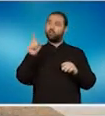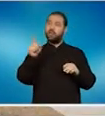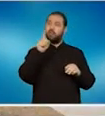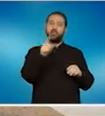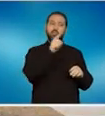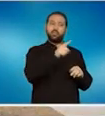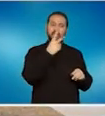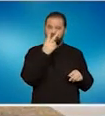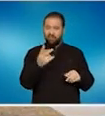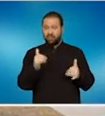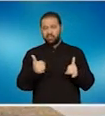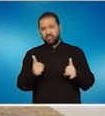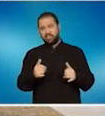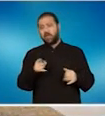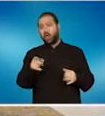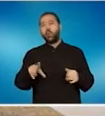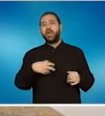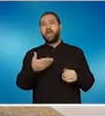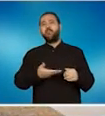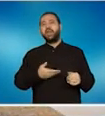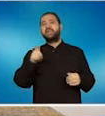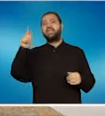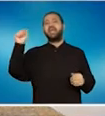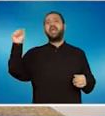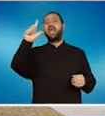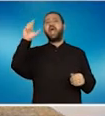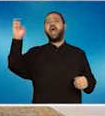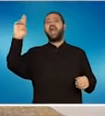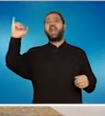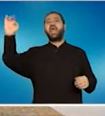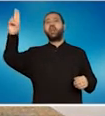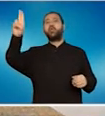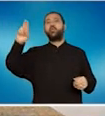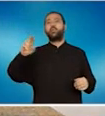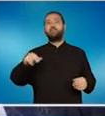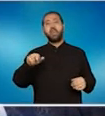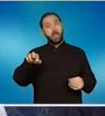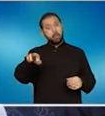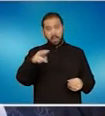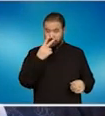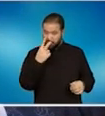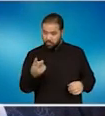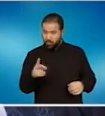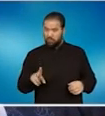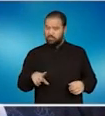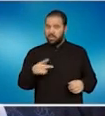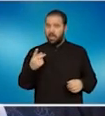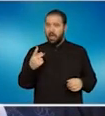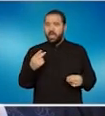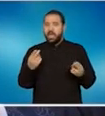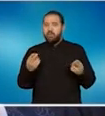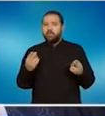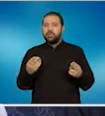se întâmplă. Acolo era Părintele Galeriu. Și am mers și era cumva așa senzațional,